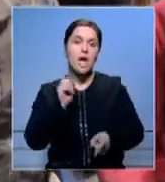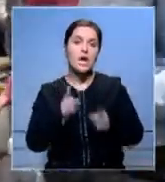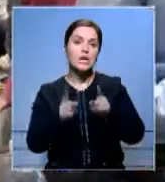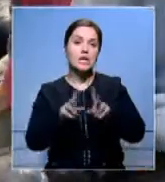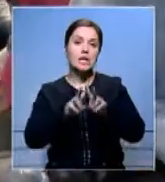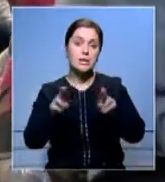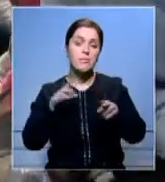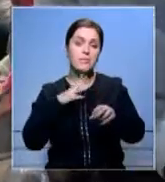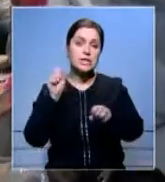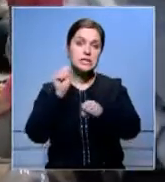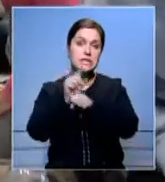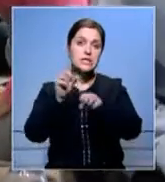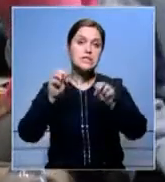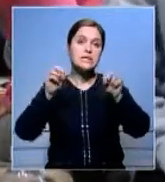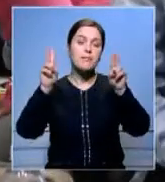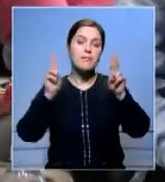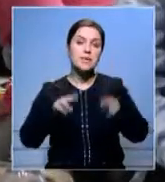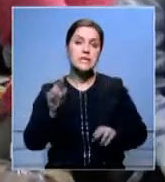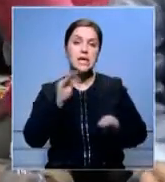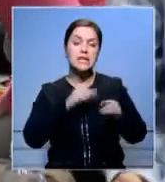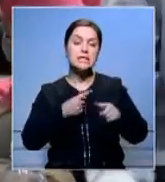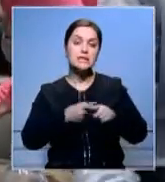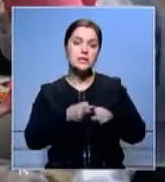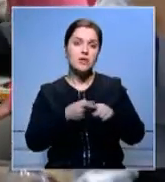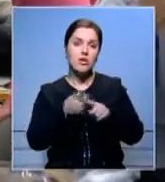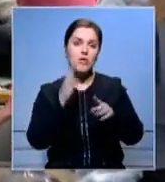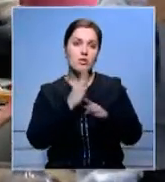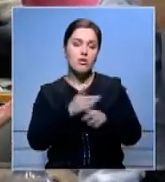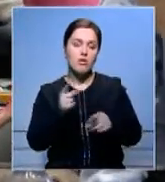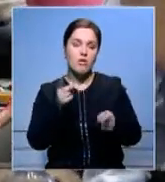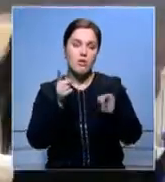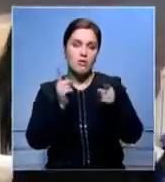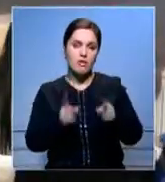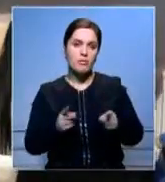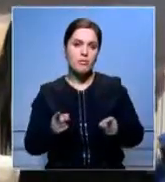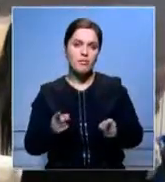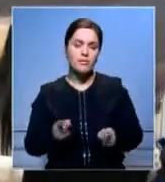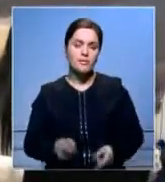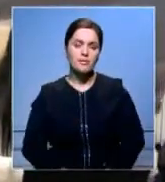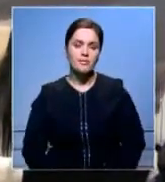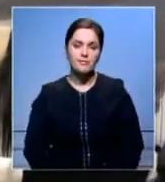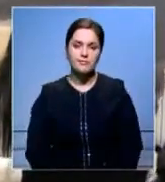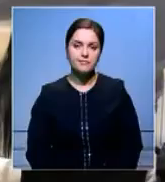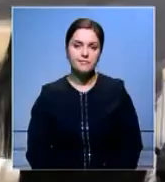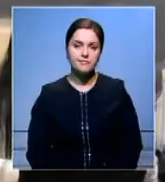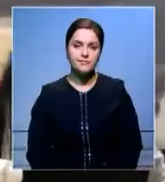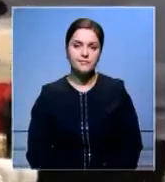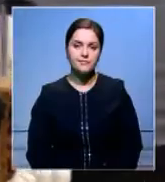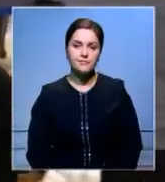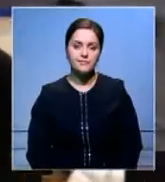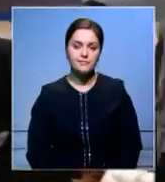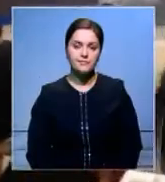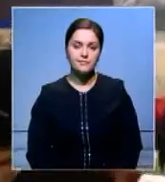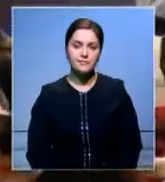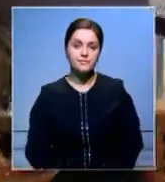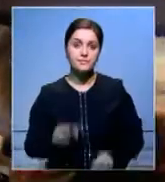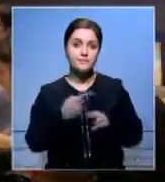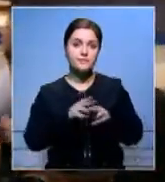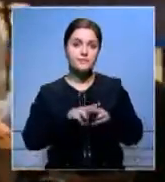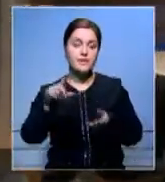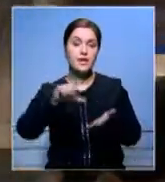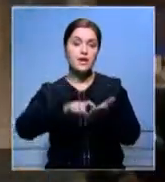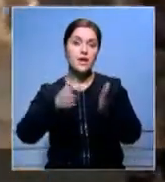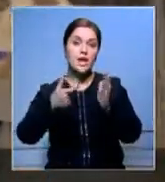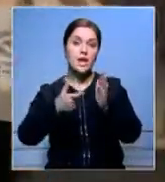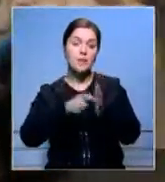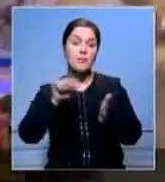даже заказывать специальные детали. Результат превзошел все ожидания. Это главное фойе Кнессета. Обычно здесь пусто, но